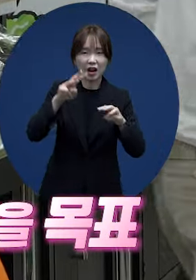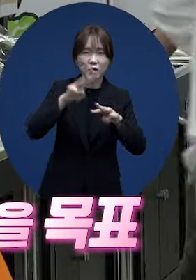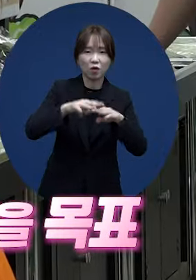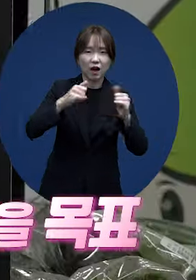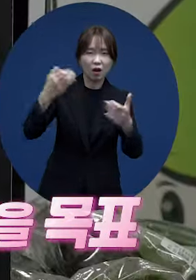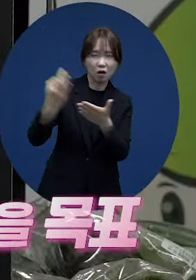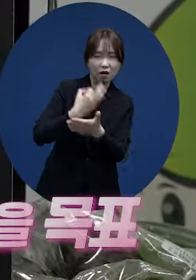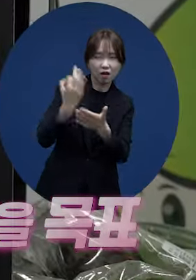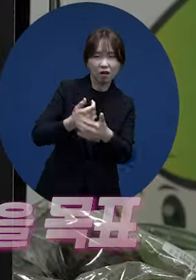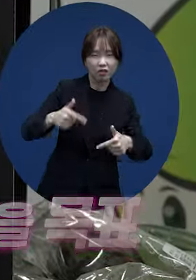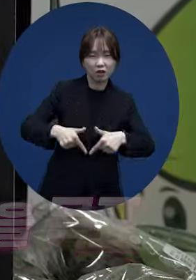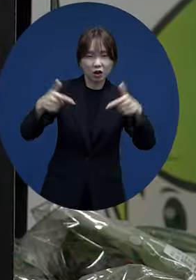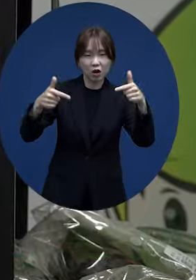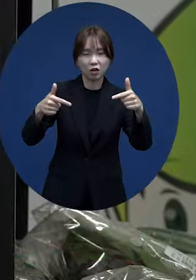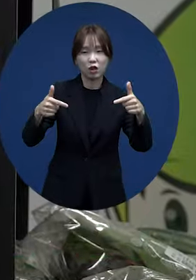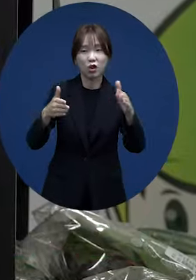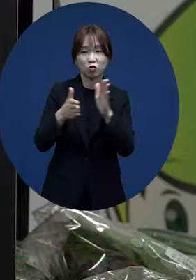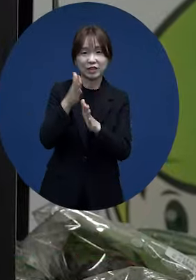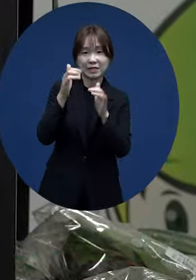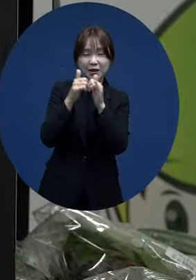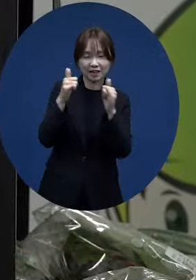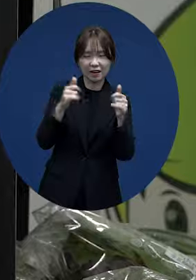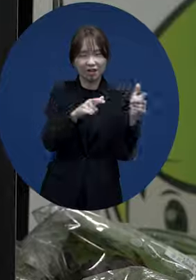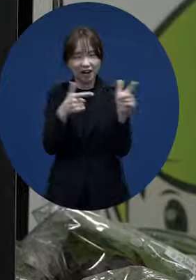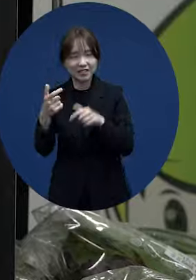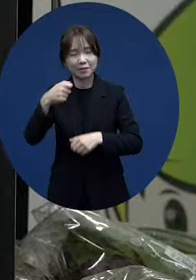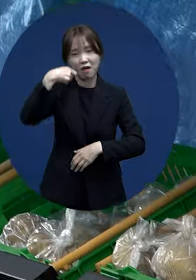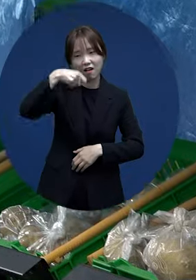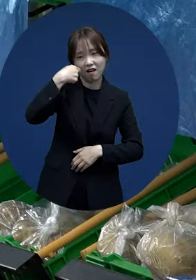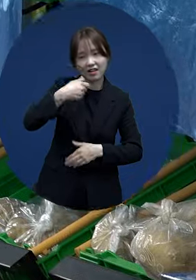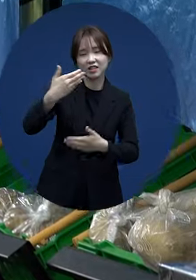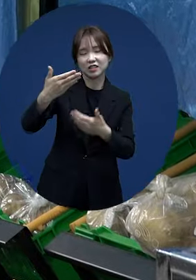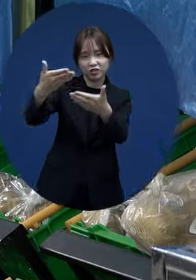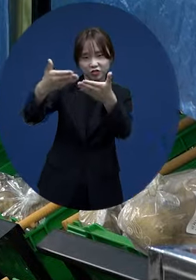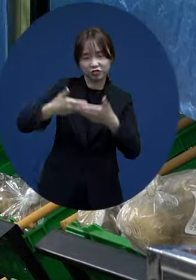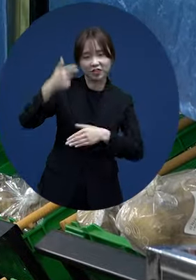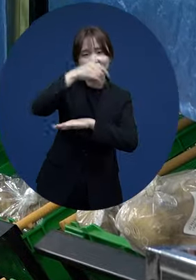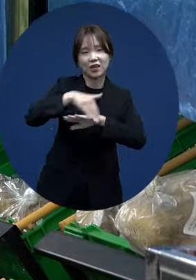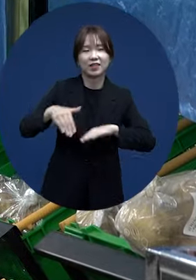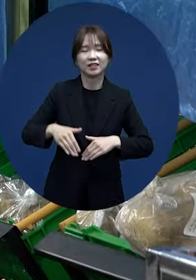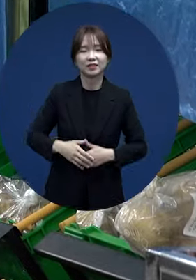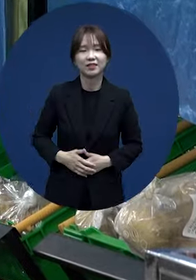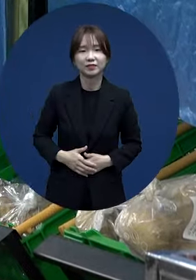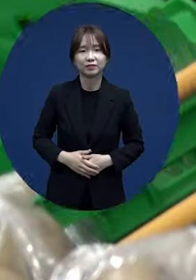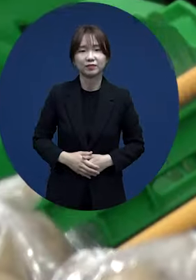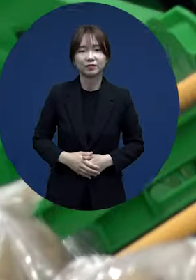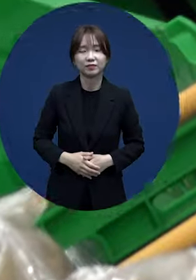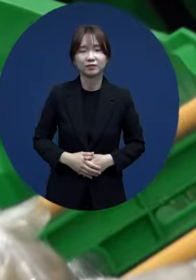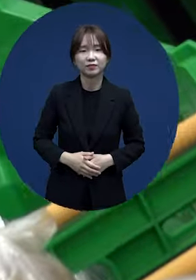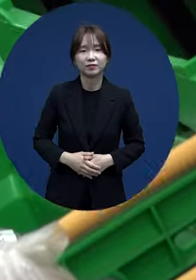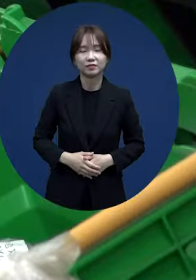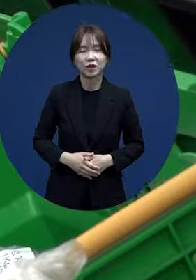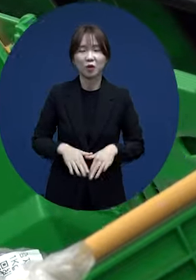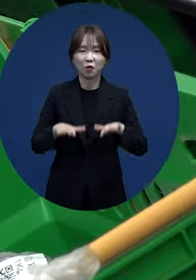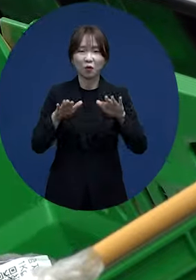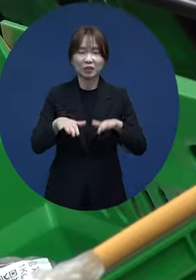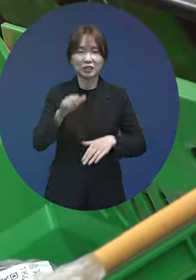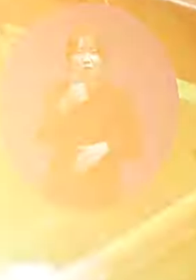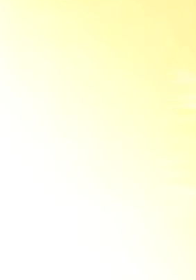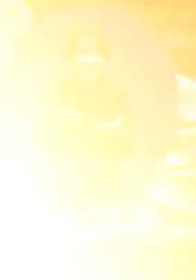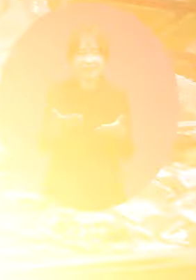합니다. 이를 통해 농가소득 향상과 도시민에게는 더욱 다양한 먹거리를 제공할 계획이라고